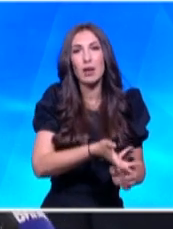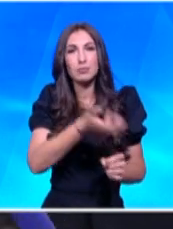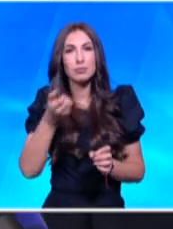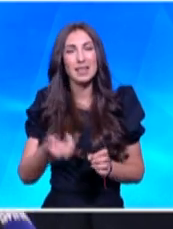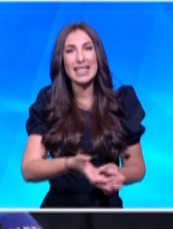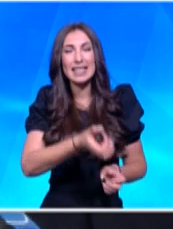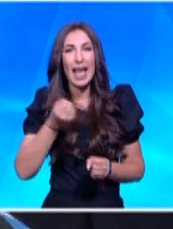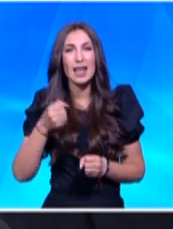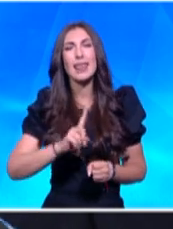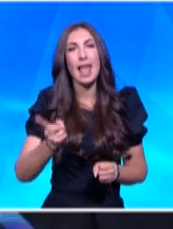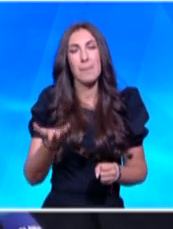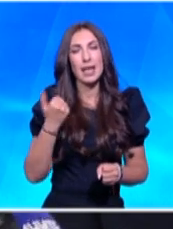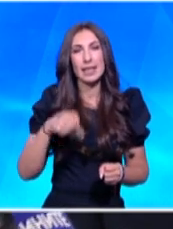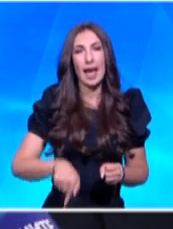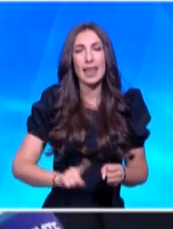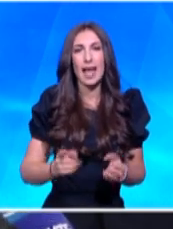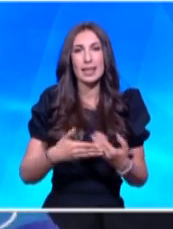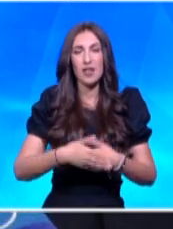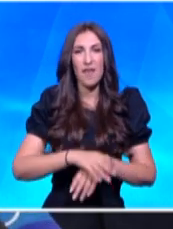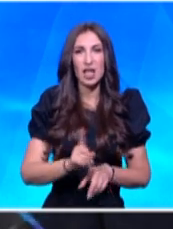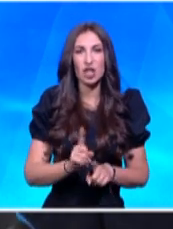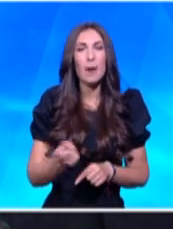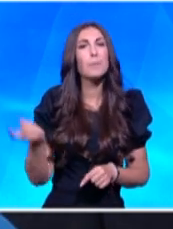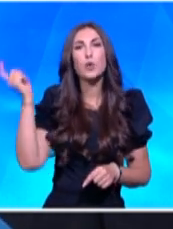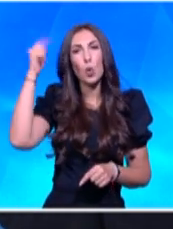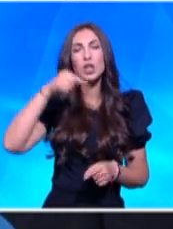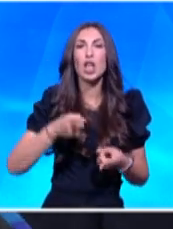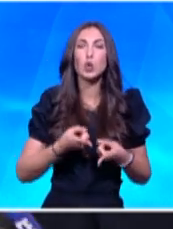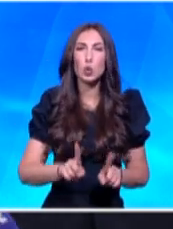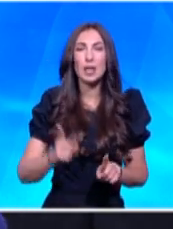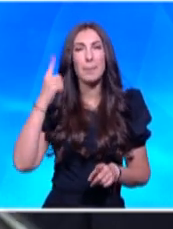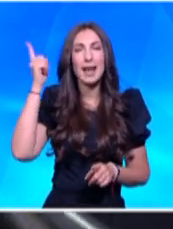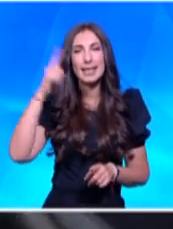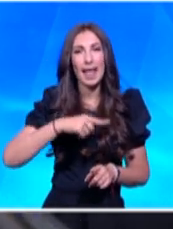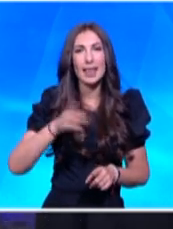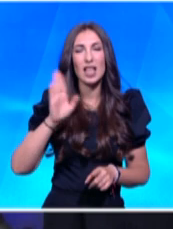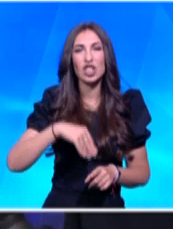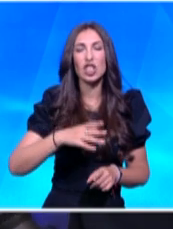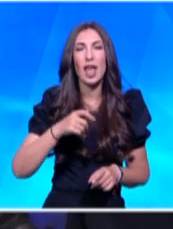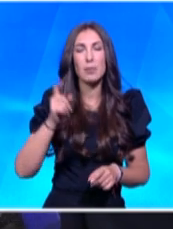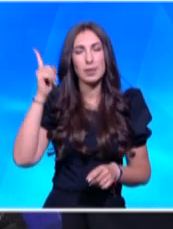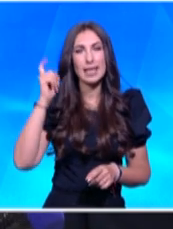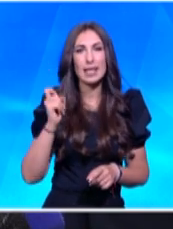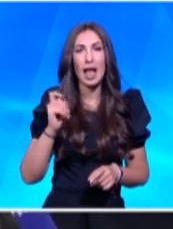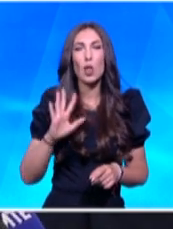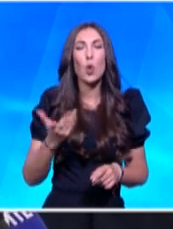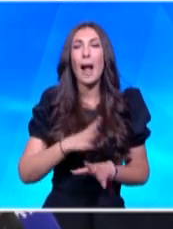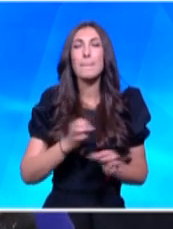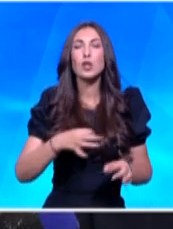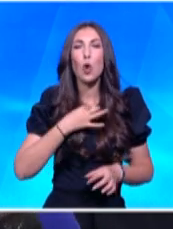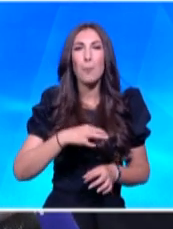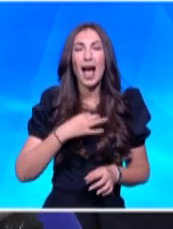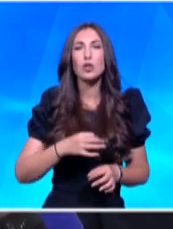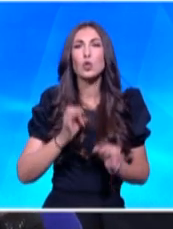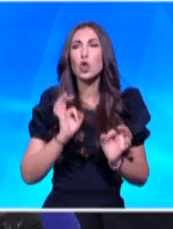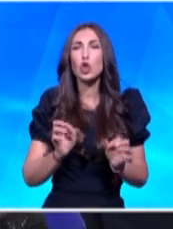тази вечер, няма да стане през нощта. Утре, сутринта, през деня ще се подаде сигнал, кога е безопасно, в кои